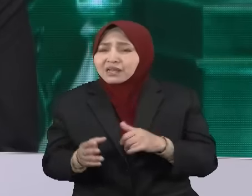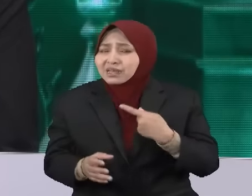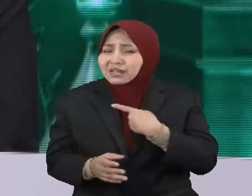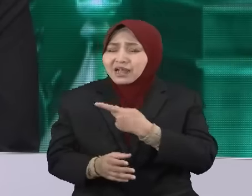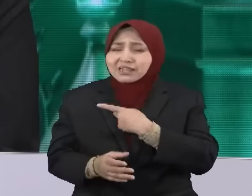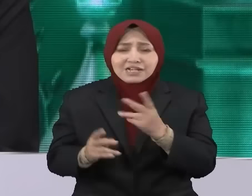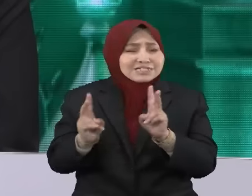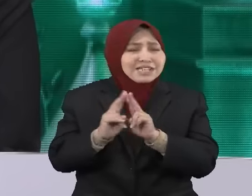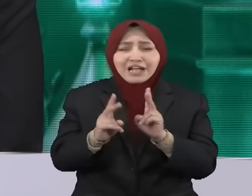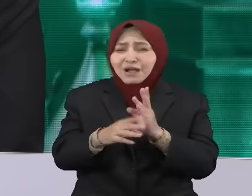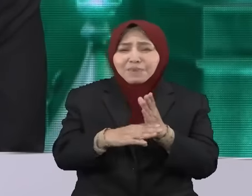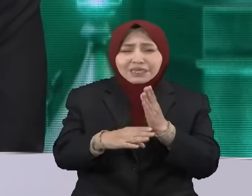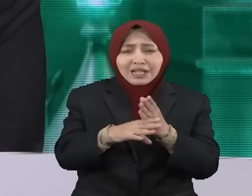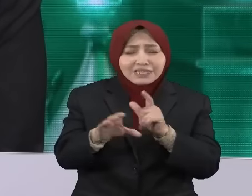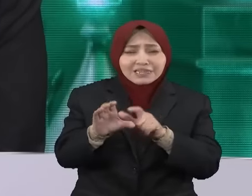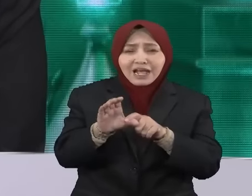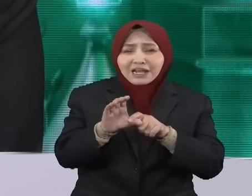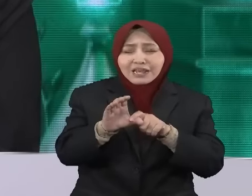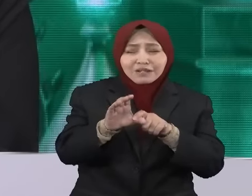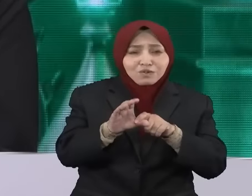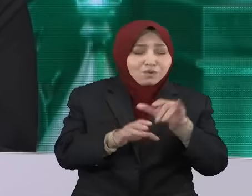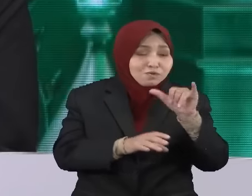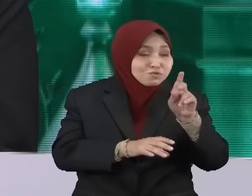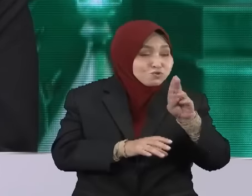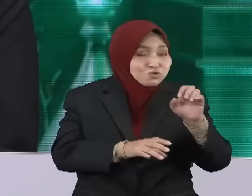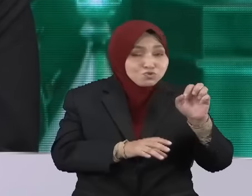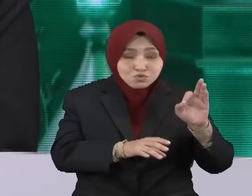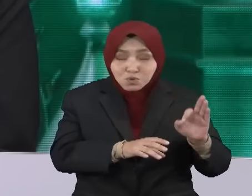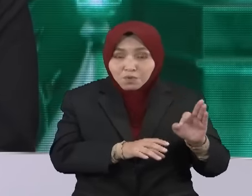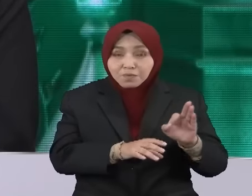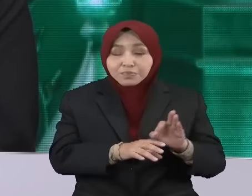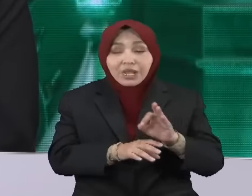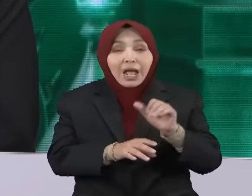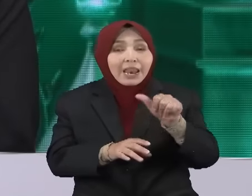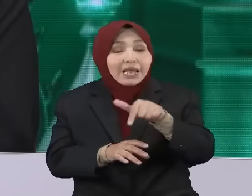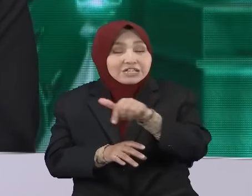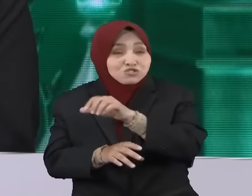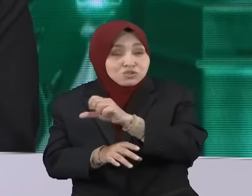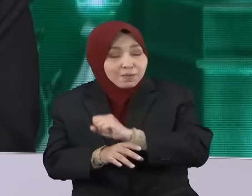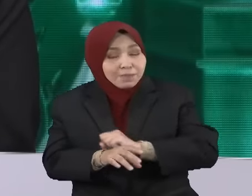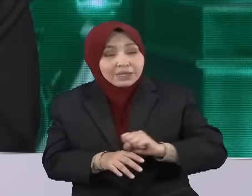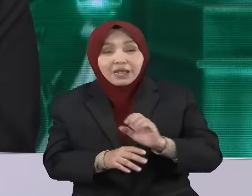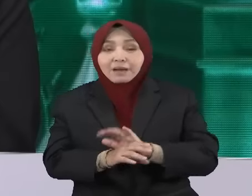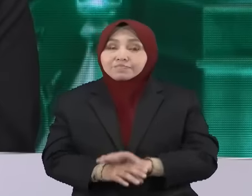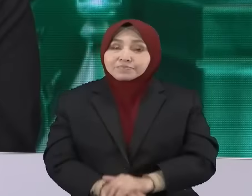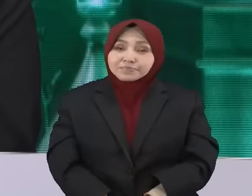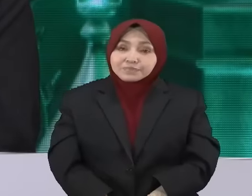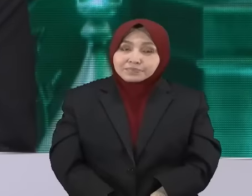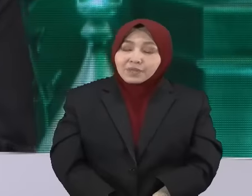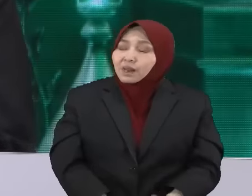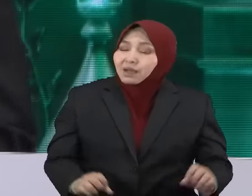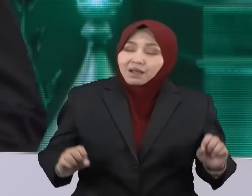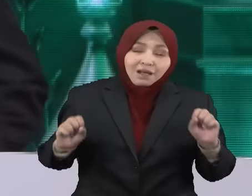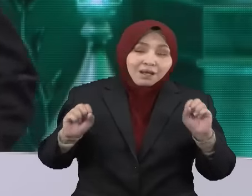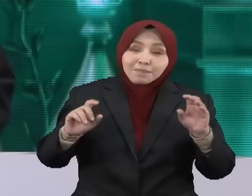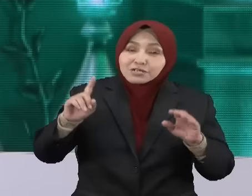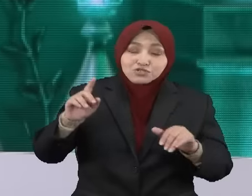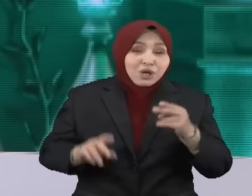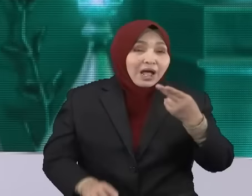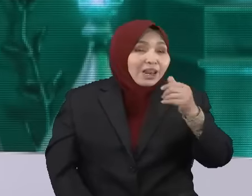sangat menggoda lah nak mengajak Yusuf alaihi salam yang dipelihara Allah Subhanahu wa taala. Masya-Allah,